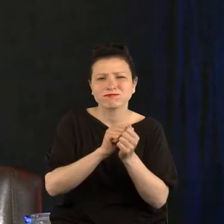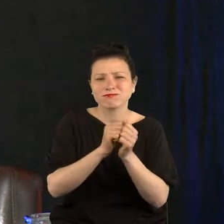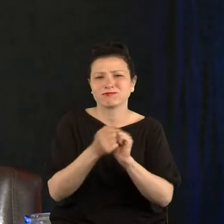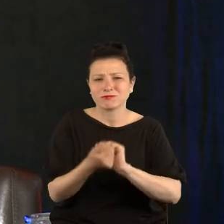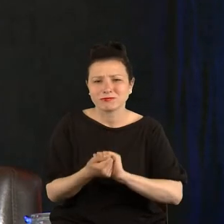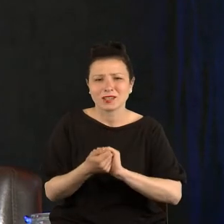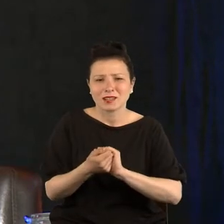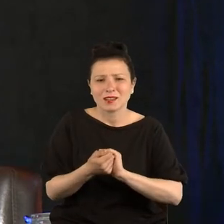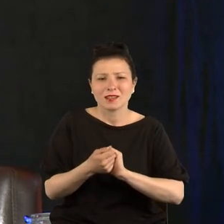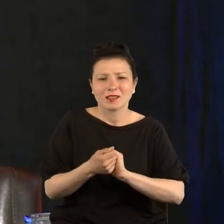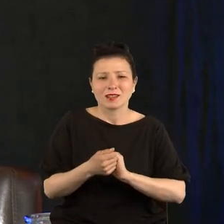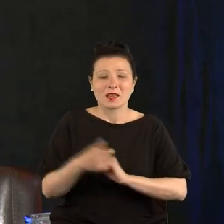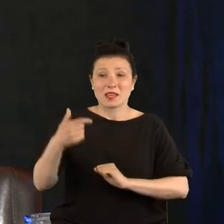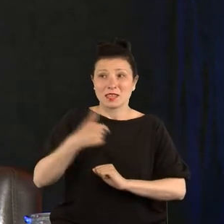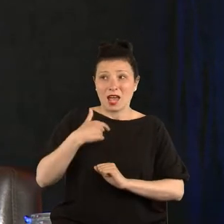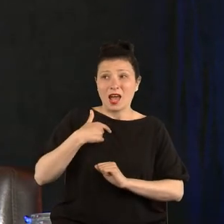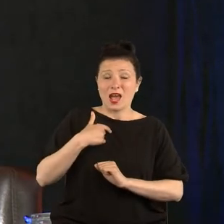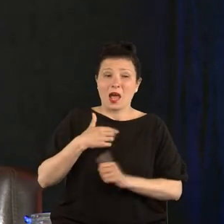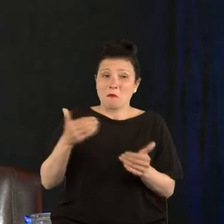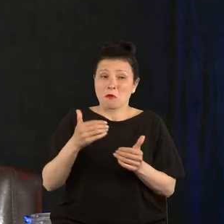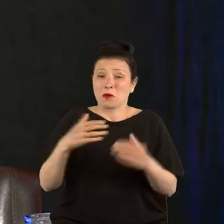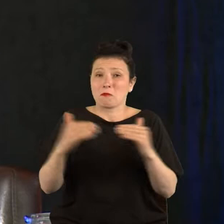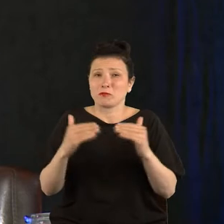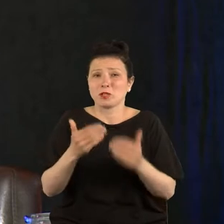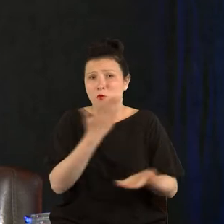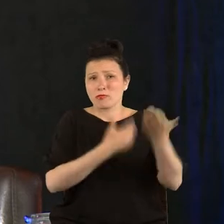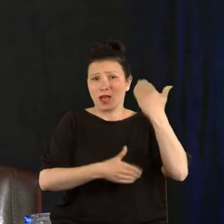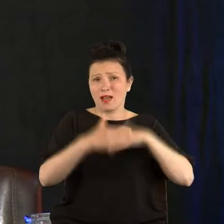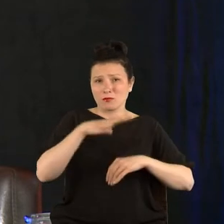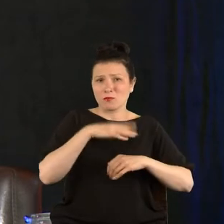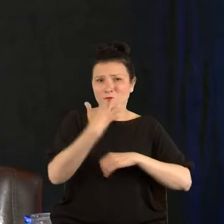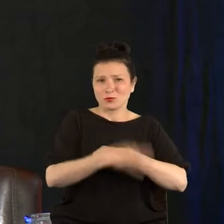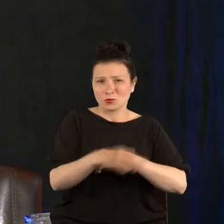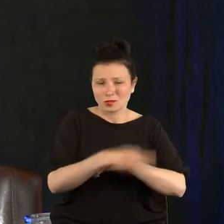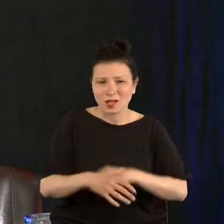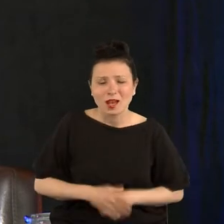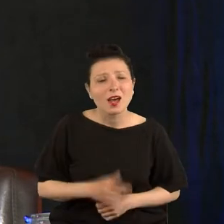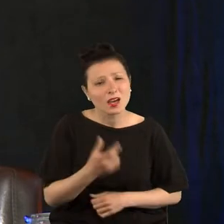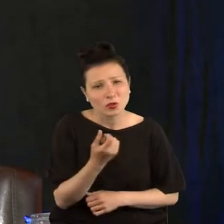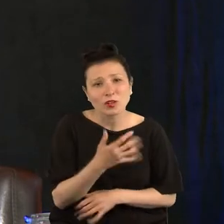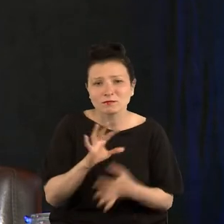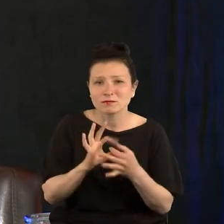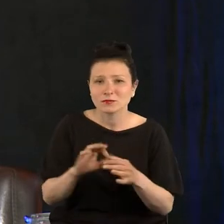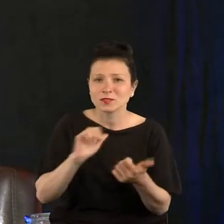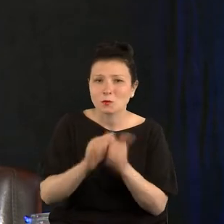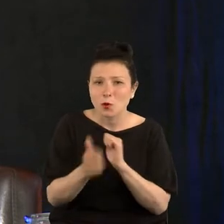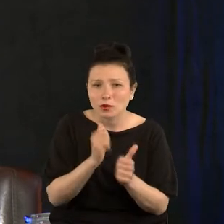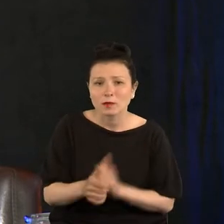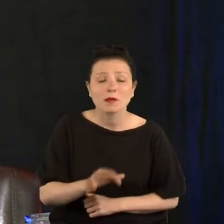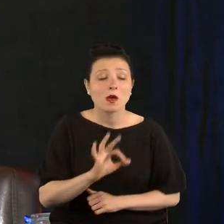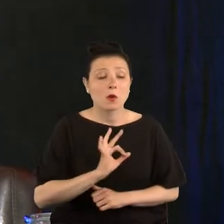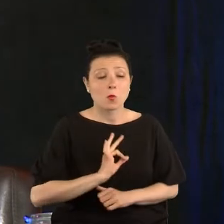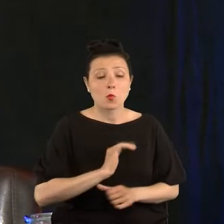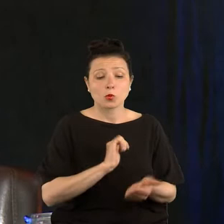przypadku, dziesiątki lat mogę coś porównywać i wtedy jest łatwiej. I trochę ma to też związek oczywiście ze sportem, tak jak mój sport się